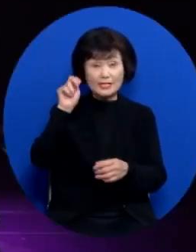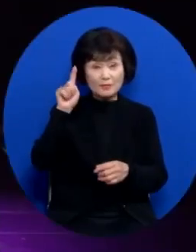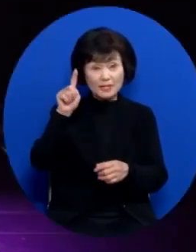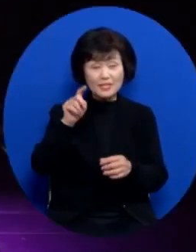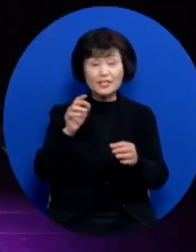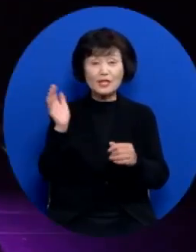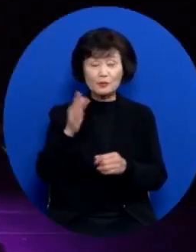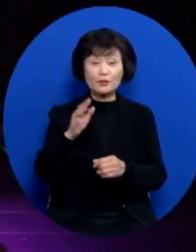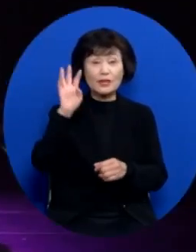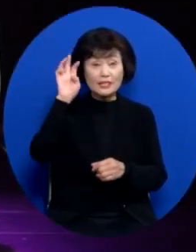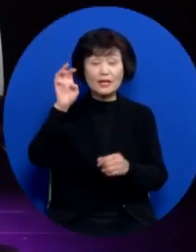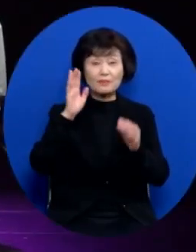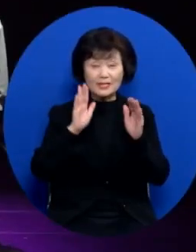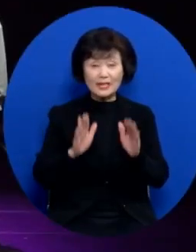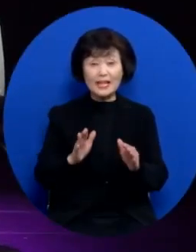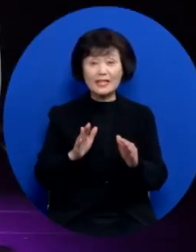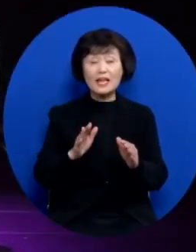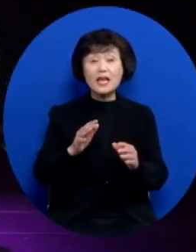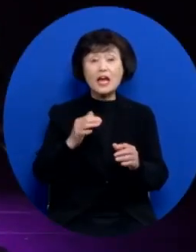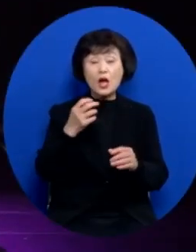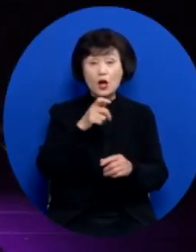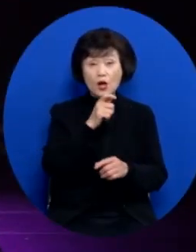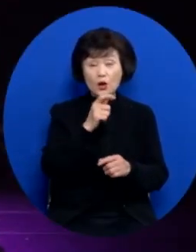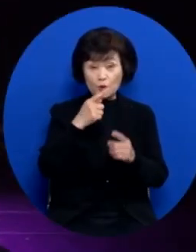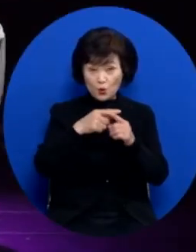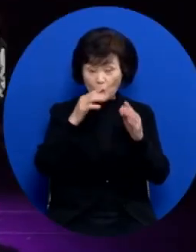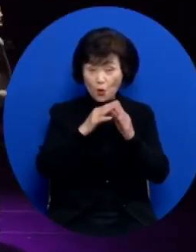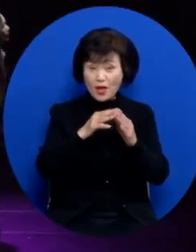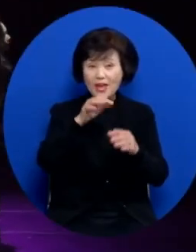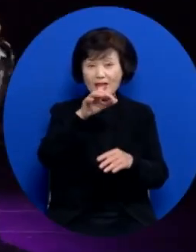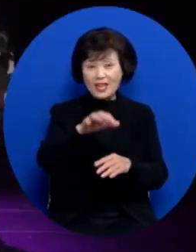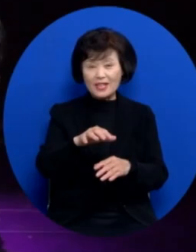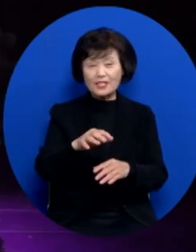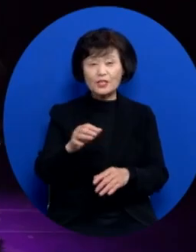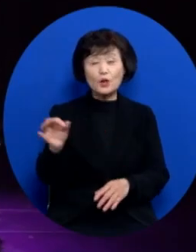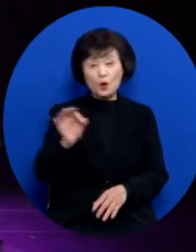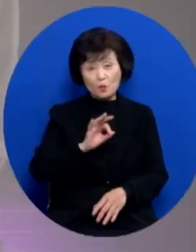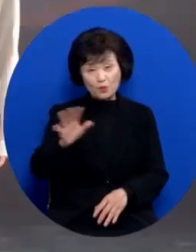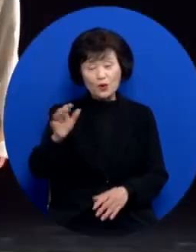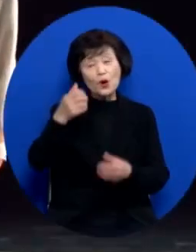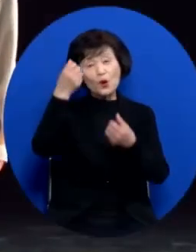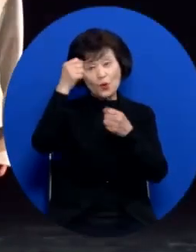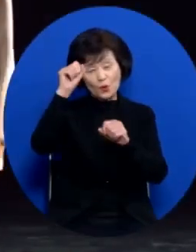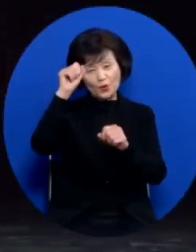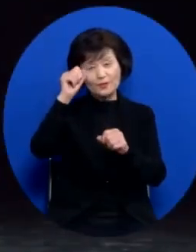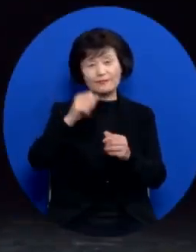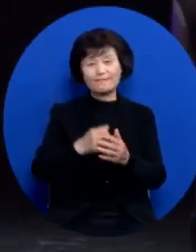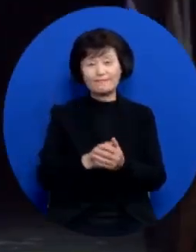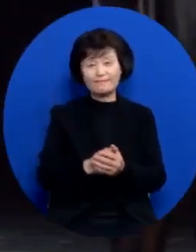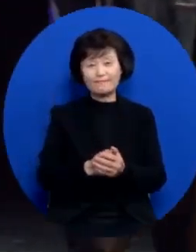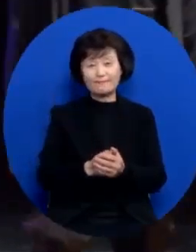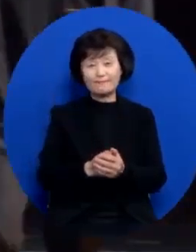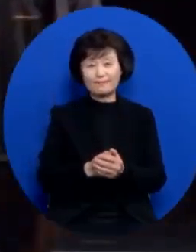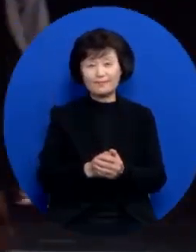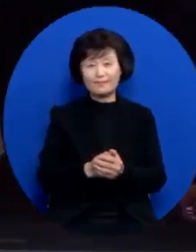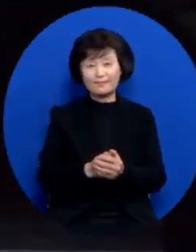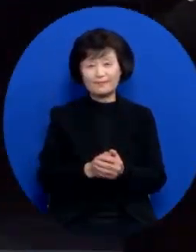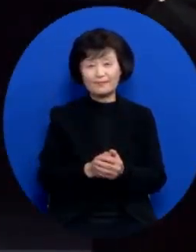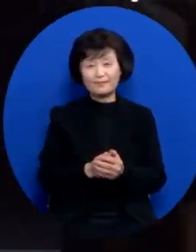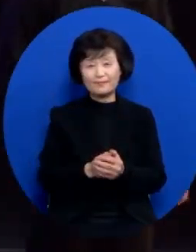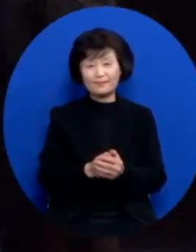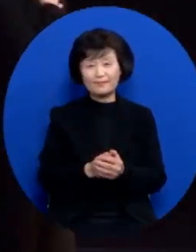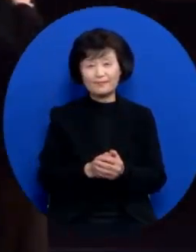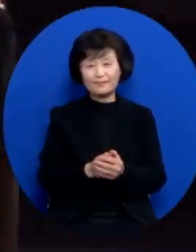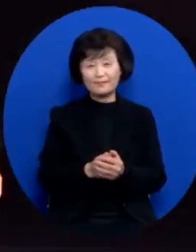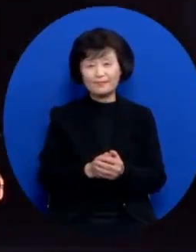동안 광림교회 사회봉사관 BBC H홀에서 무료로 공연됩니다. CTS 뉴스